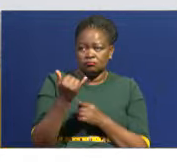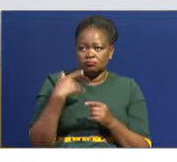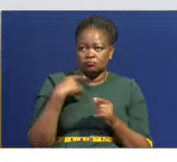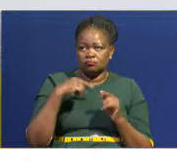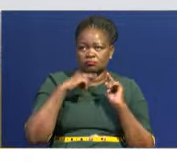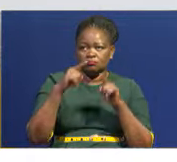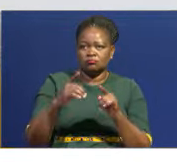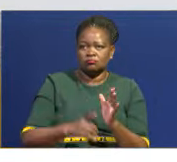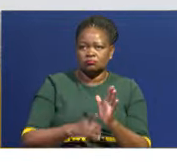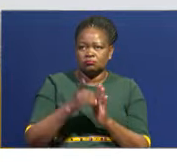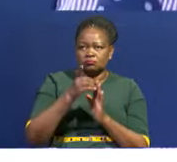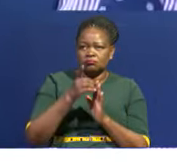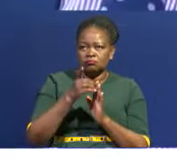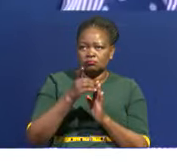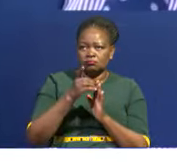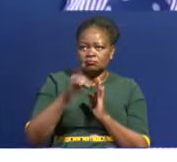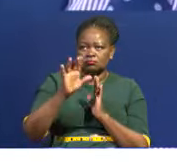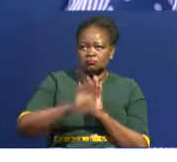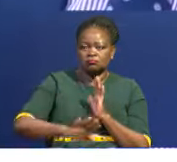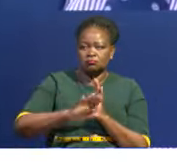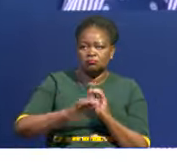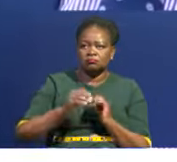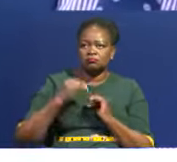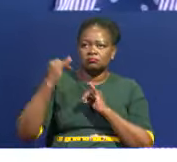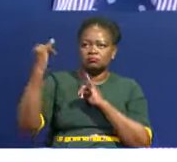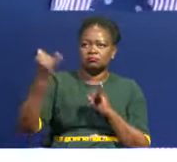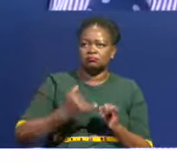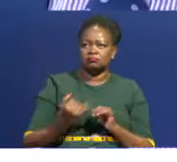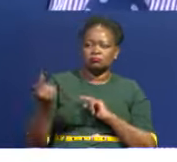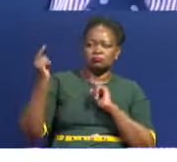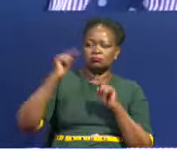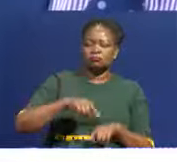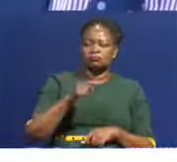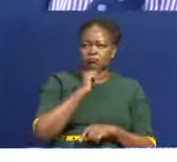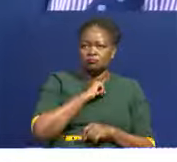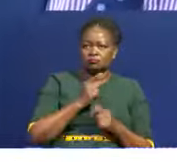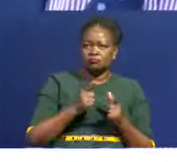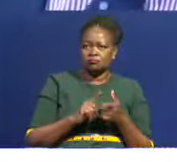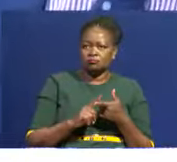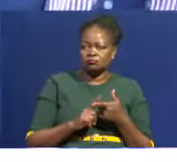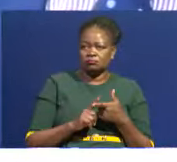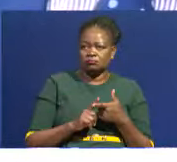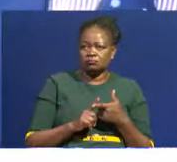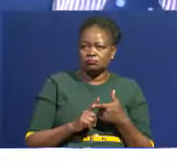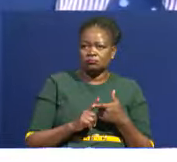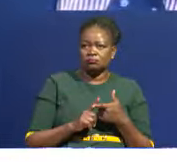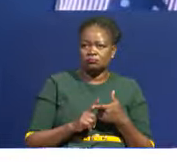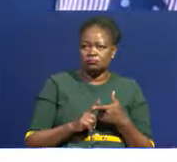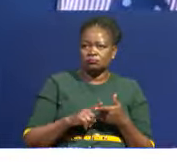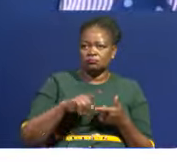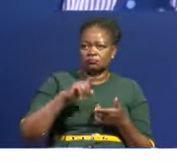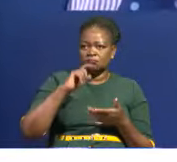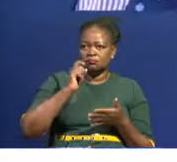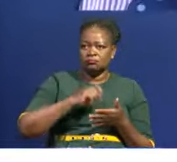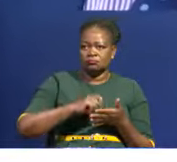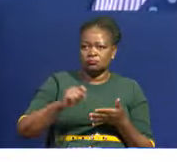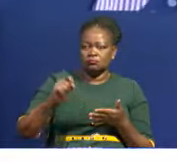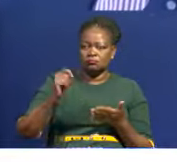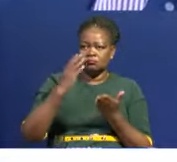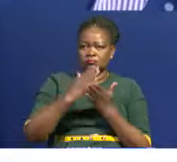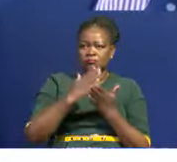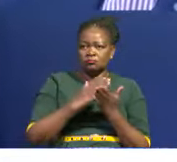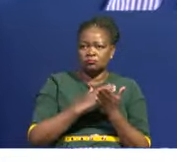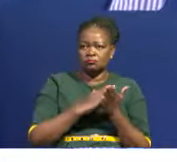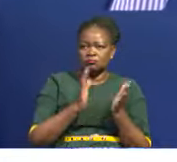kupeleka maendeleo mahali kunaitwa janda. Mimi niliitwa na nimekuja. Nimefanya kufanya kuandika statement.